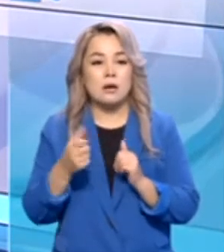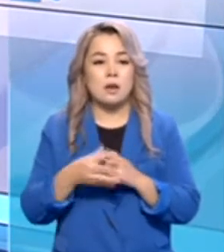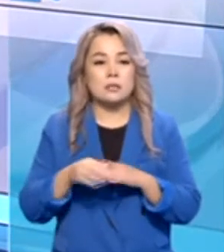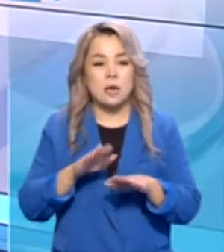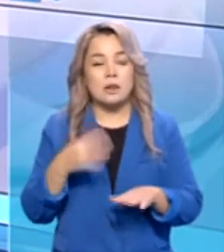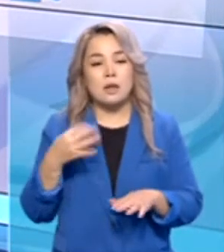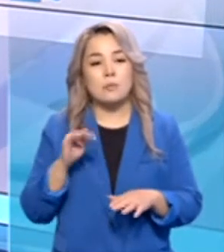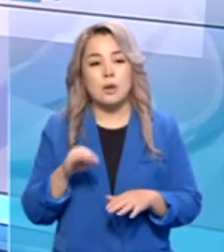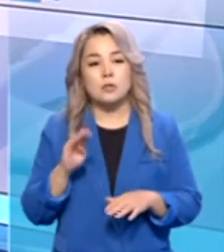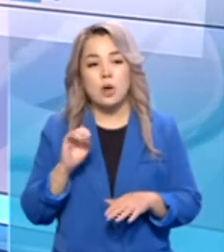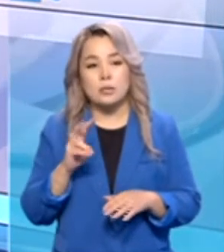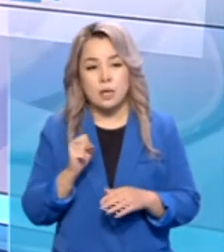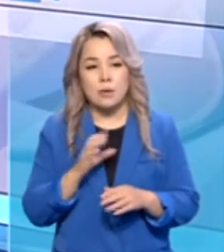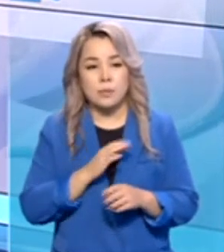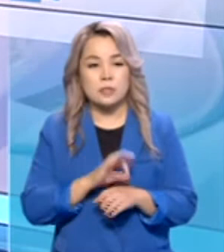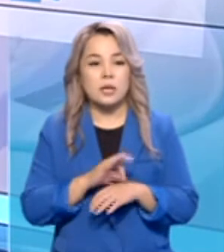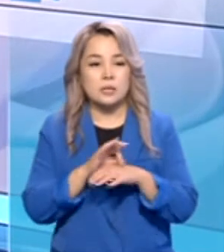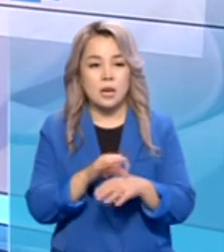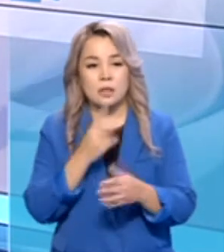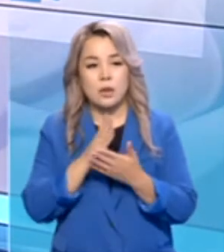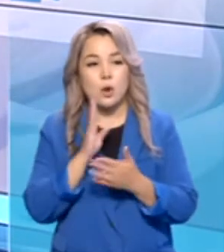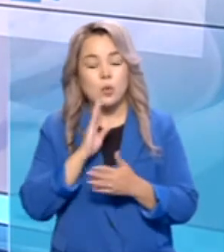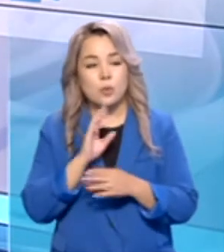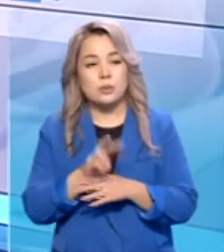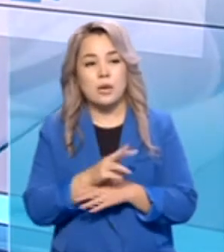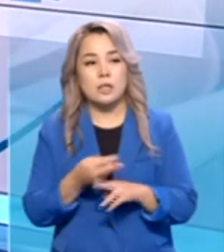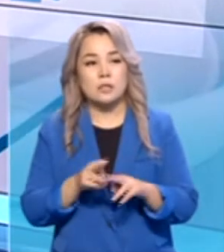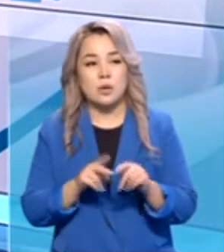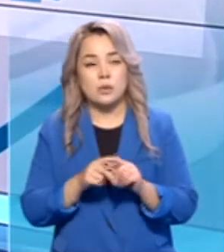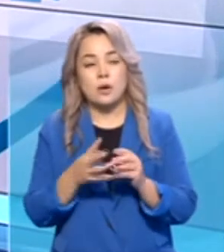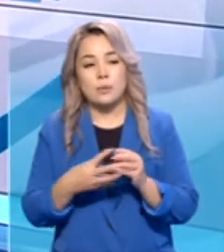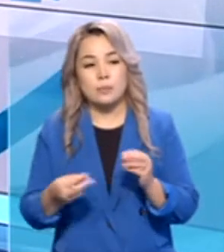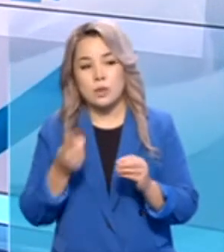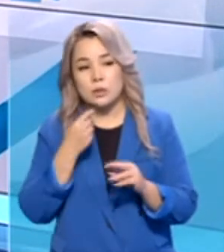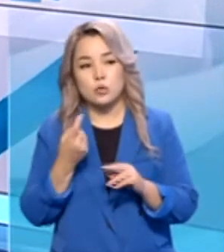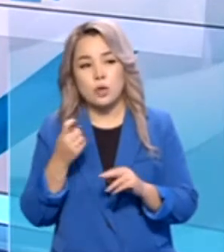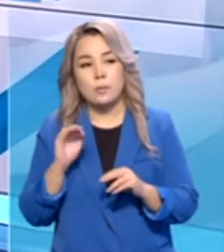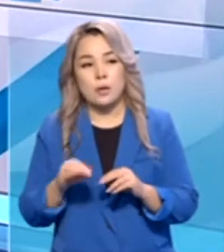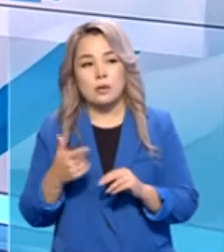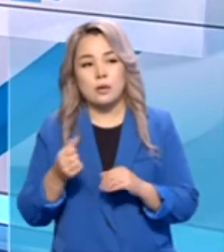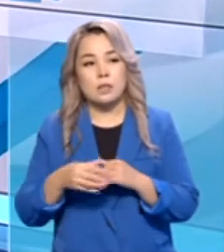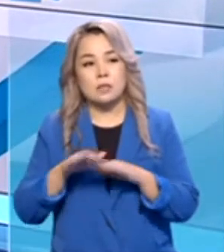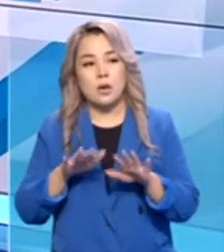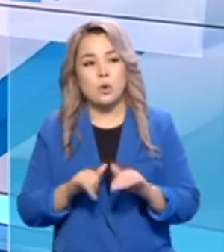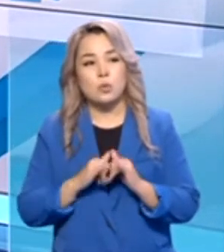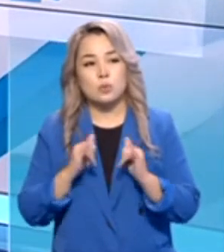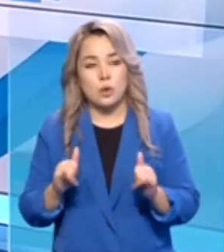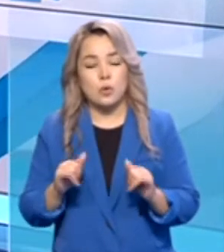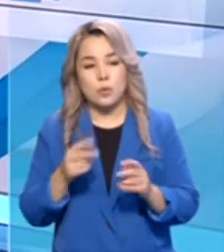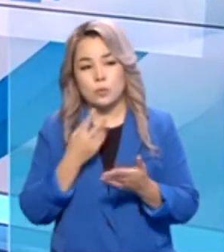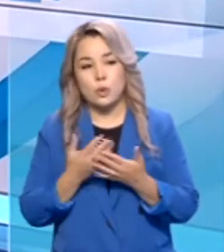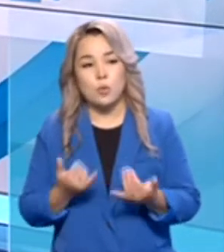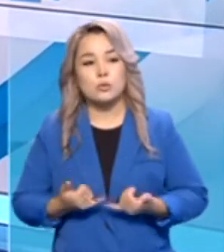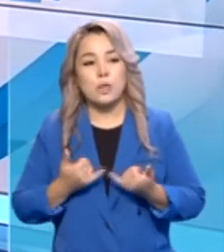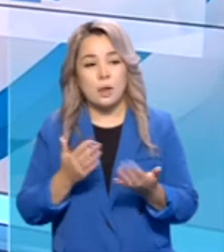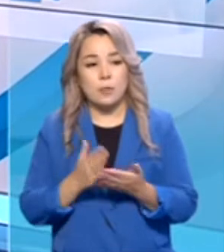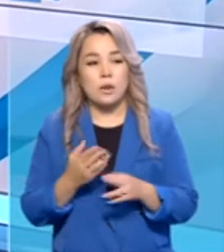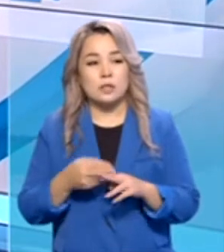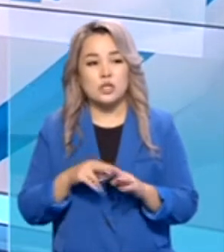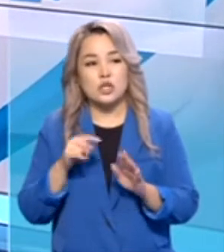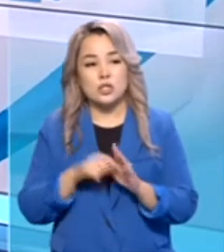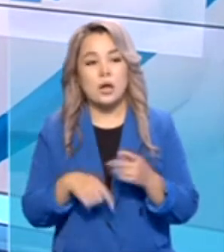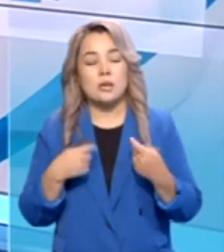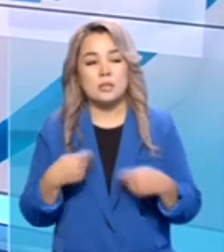тонна қант алынатын жеткізді. Мамандар суармалы қант қызылшасы алқабын 100 мың гектардан аса ұлғайтуды ұсынып отыр. Сонда